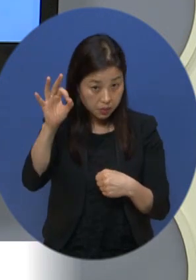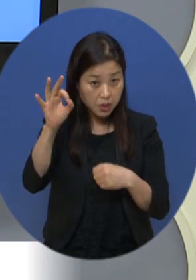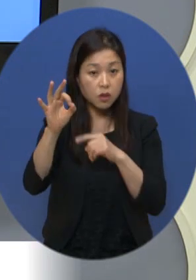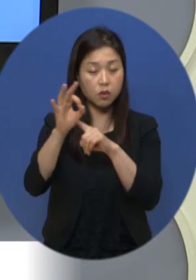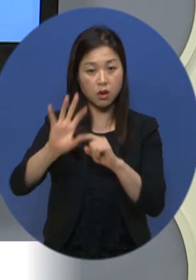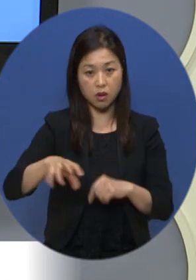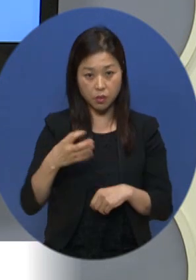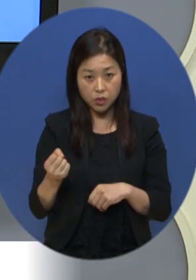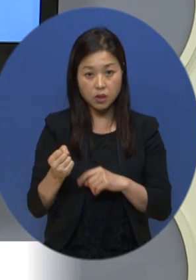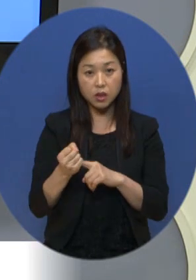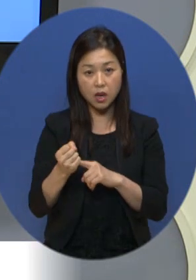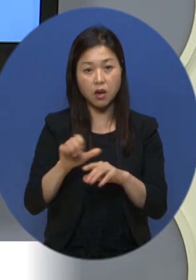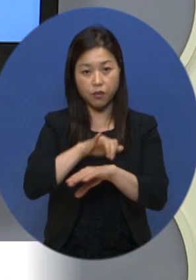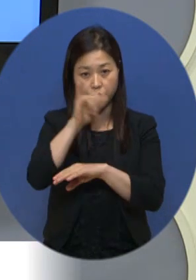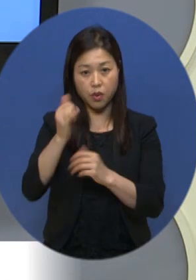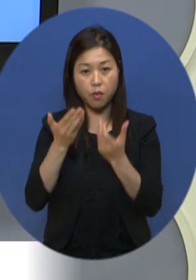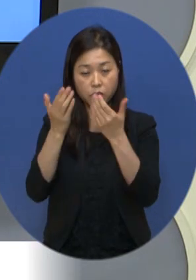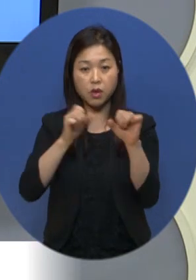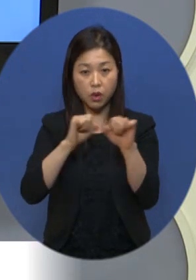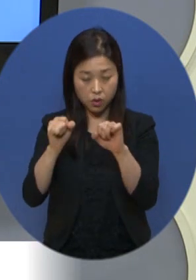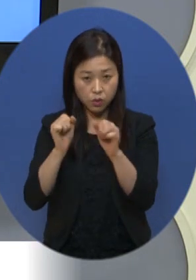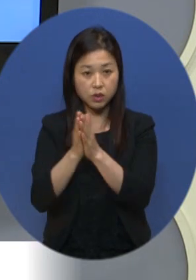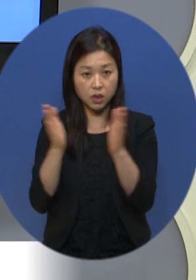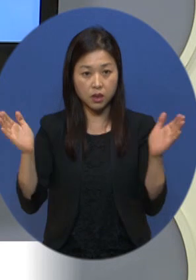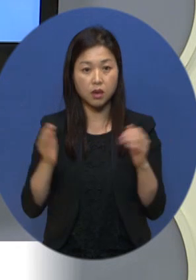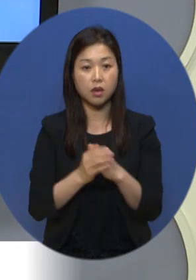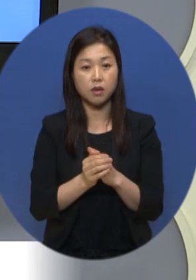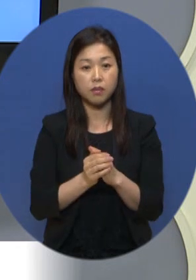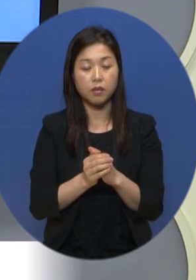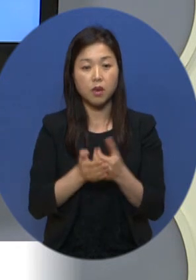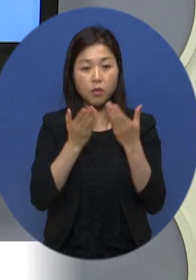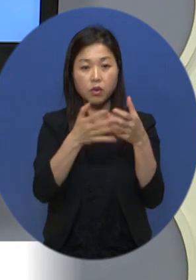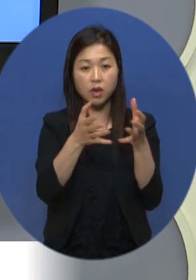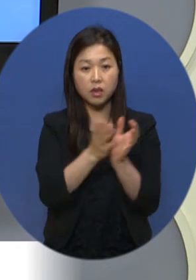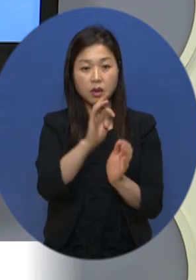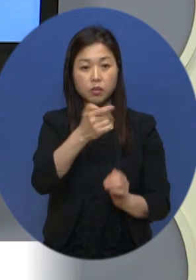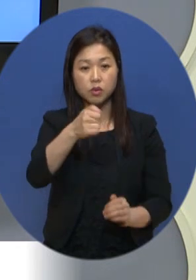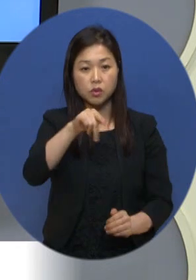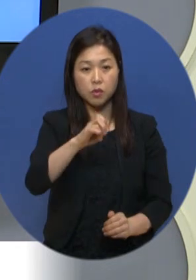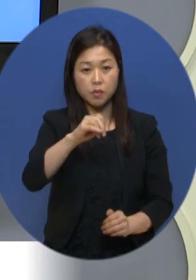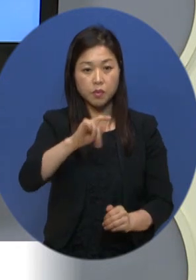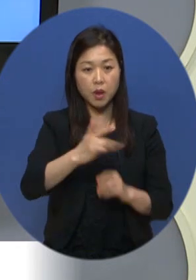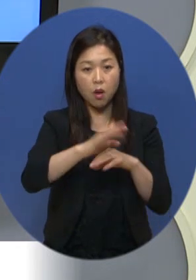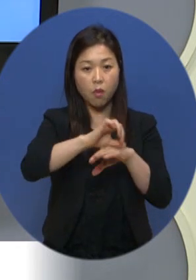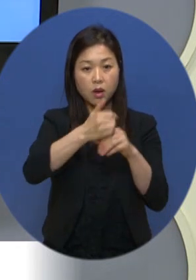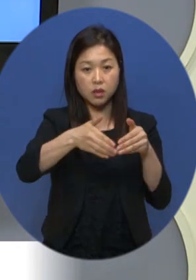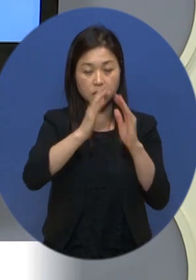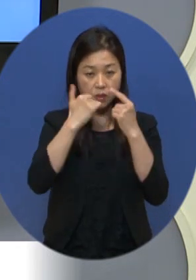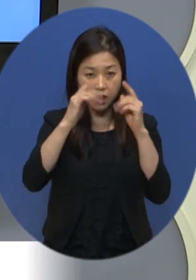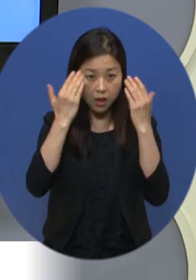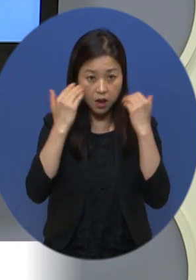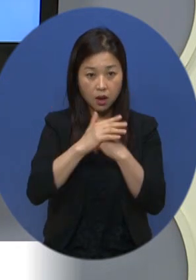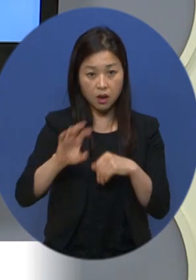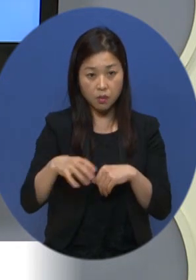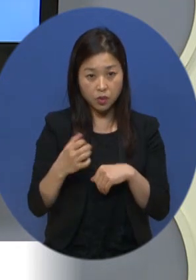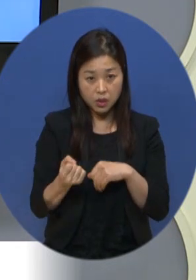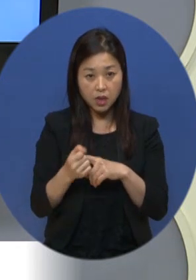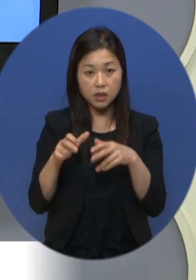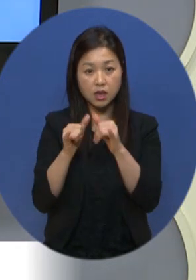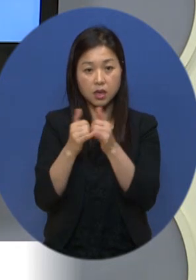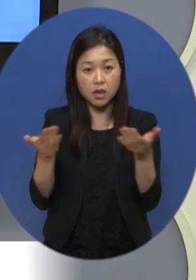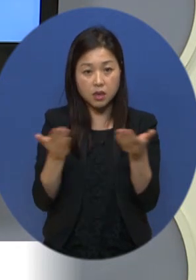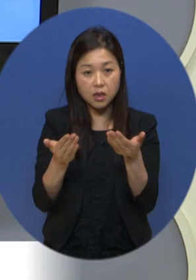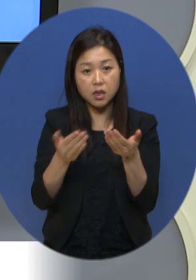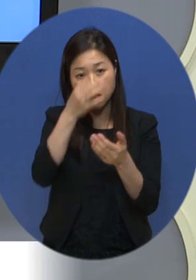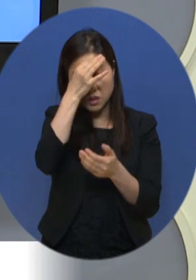캄보디아 해외봉사활동 해놨습니다 봉사단은 폰 홈 펜 왕 닙 대하 캄보디아 장애인 직업 기술 훈련